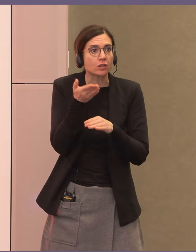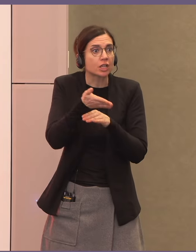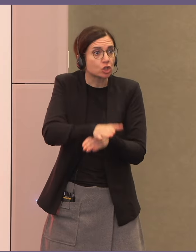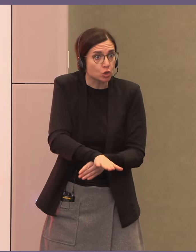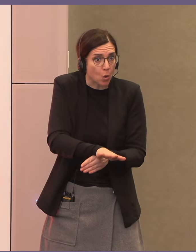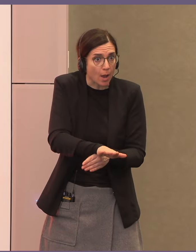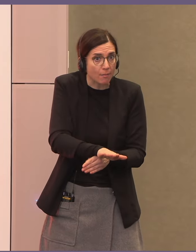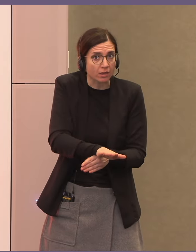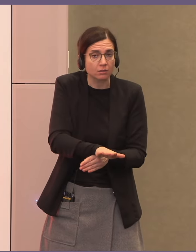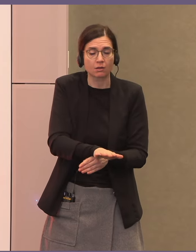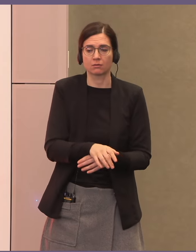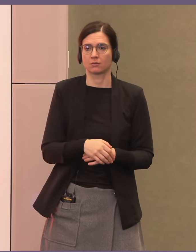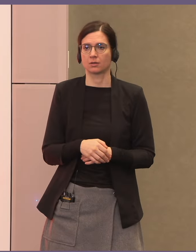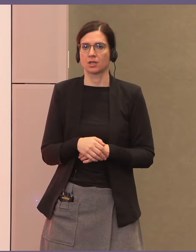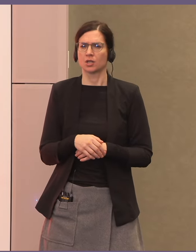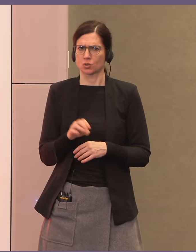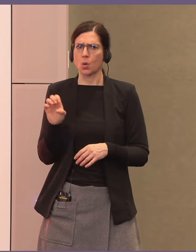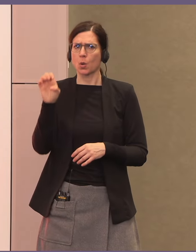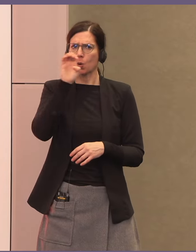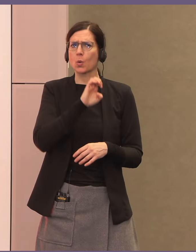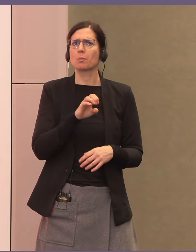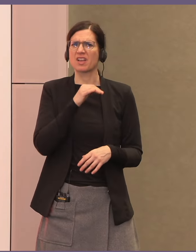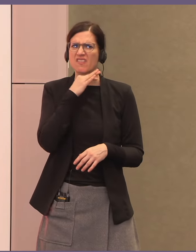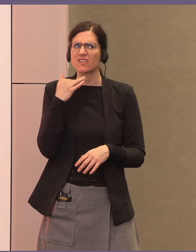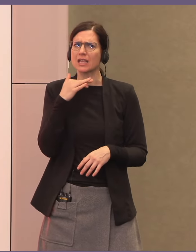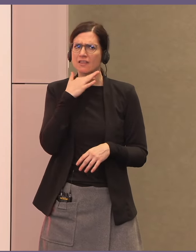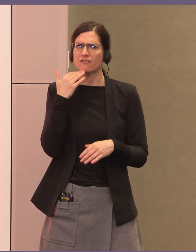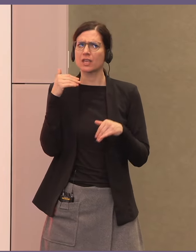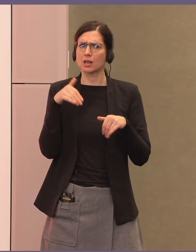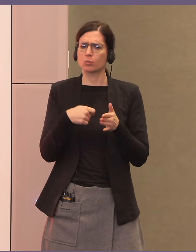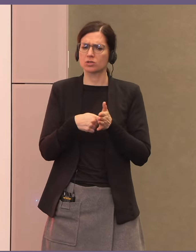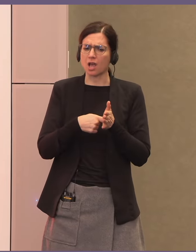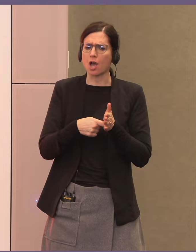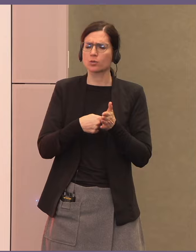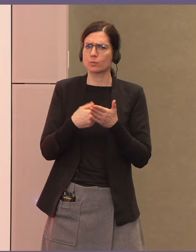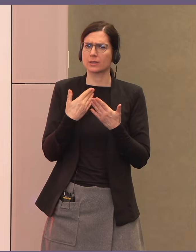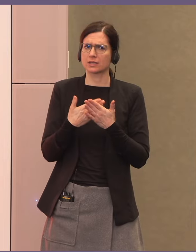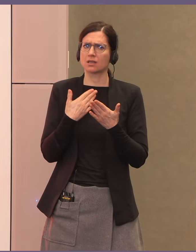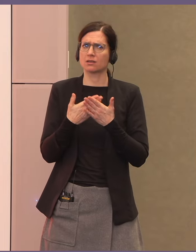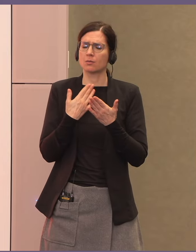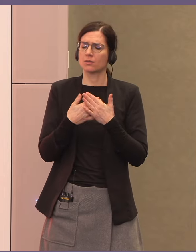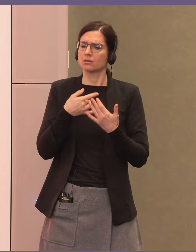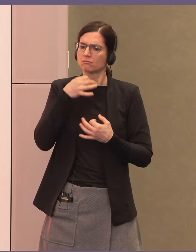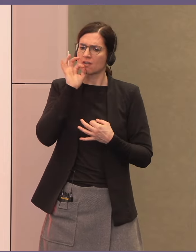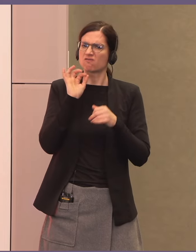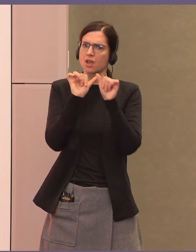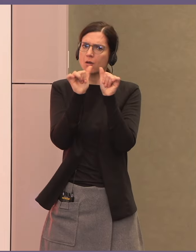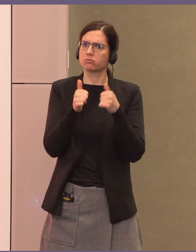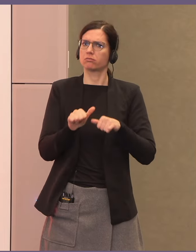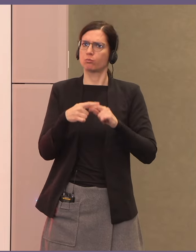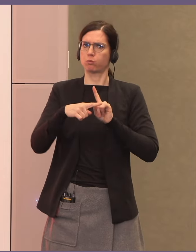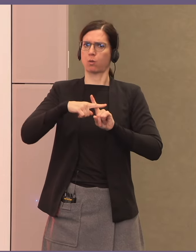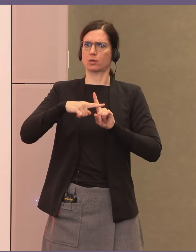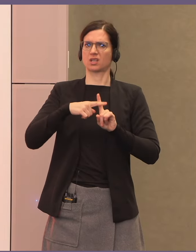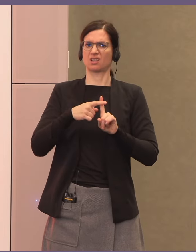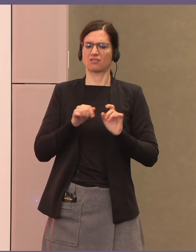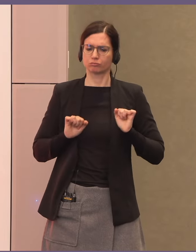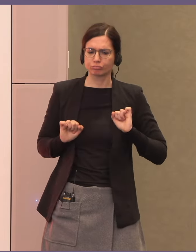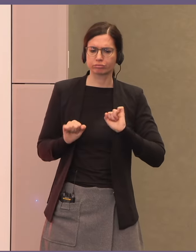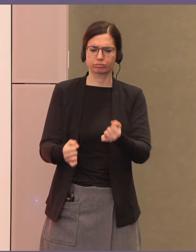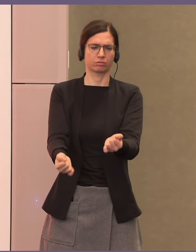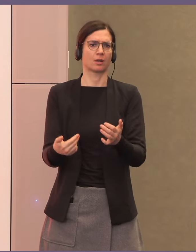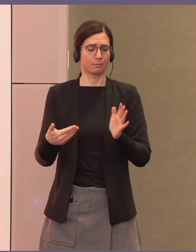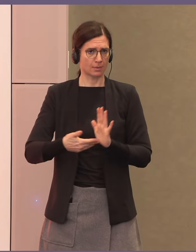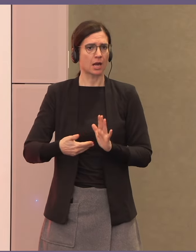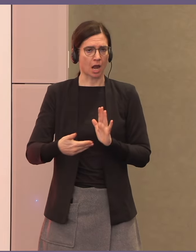unmittelbar große frauenpolitische Baustellen und das Ja der Demokratie muss im Sinne der Frauen gestaltet werden, also progressive Schritte